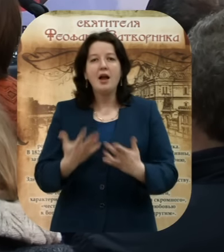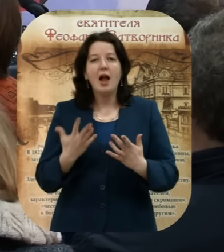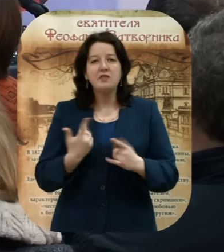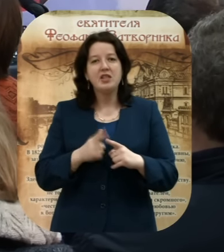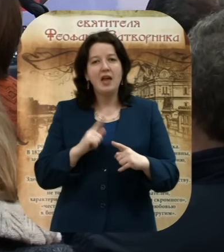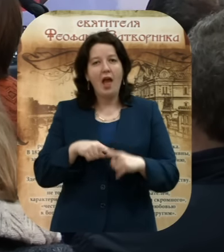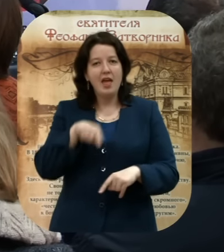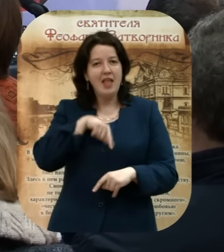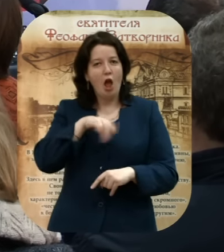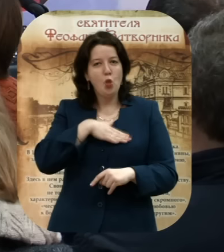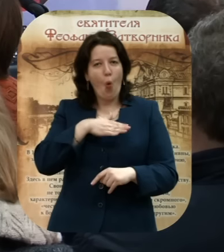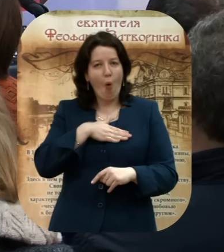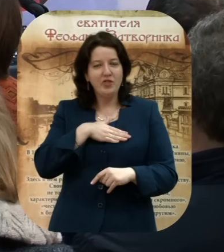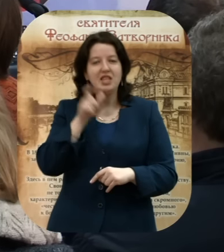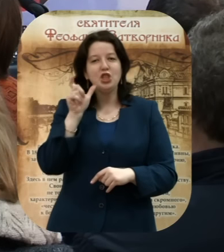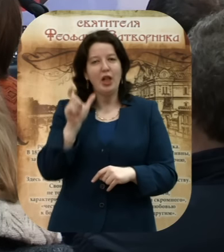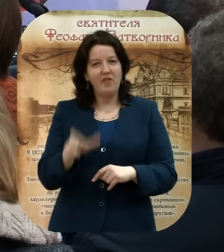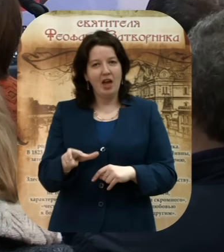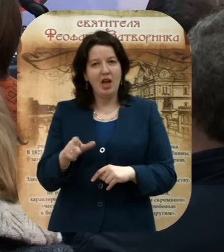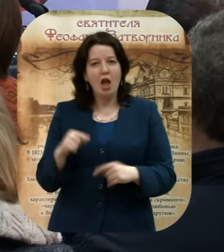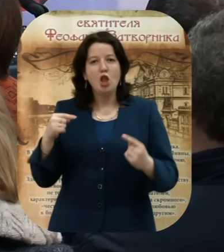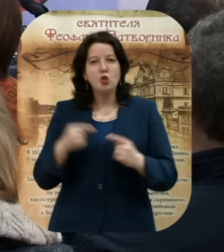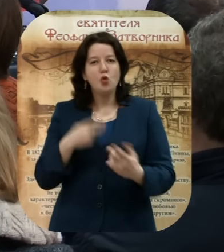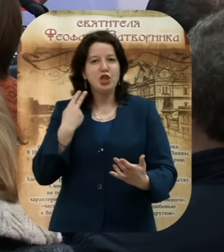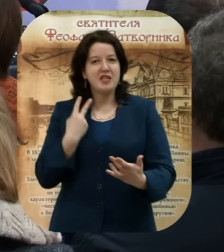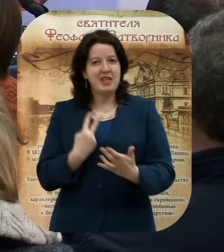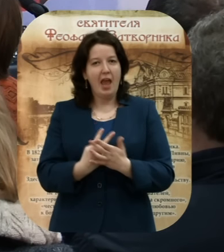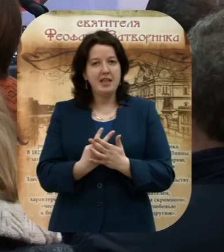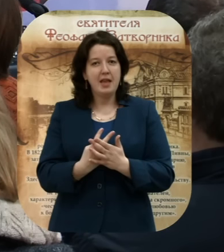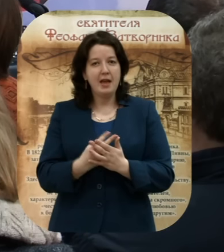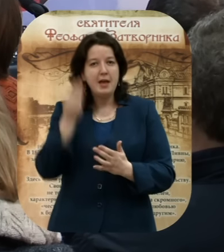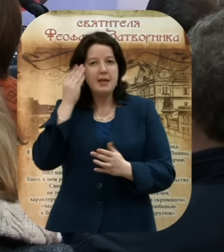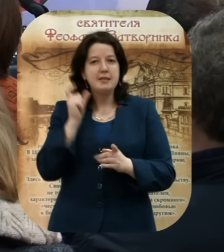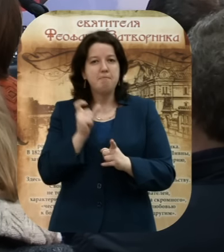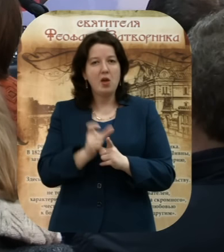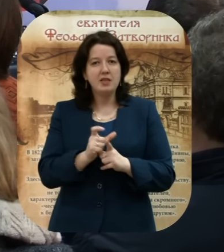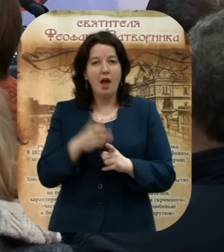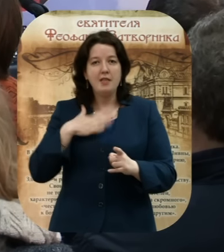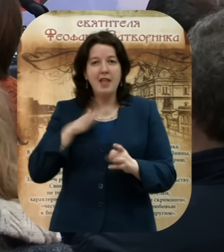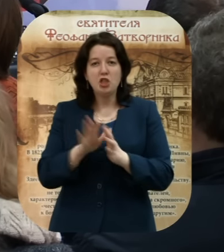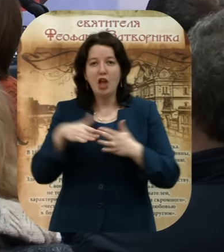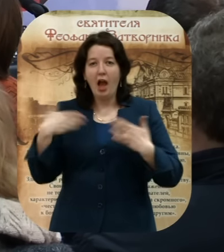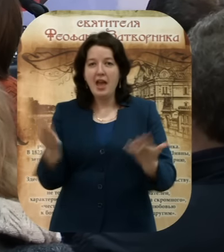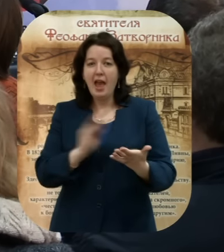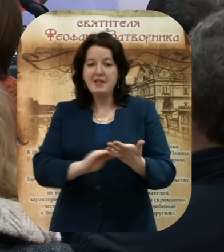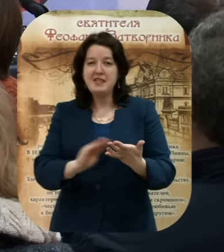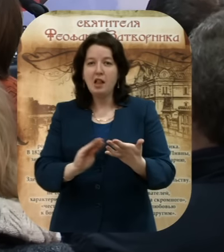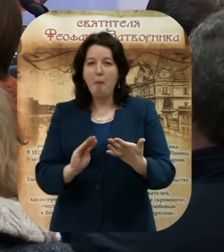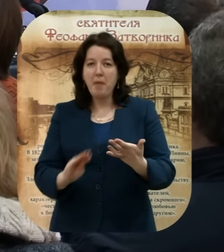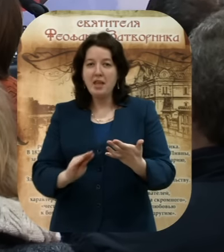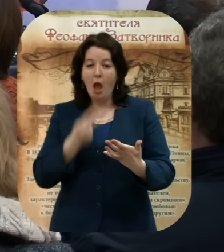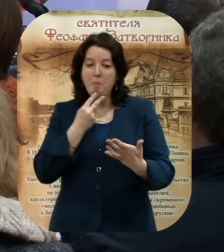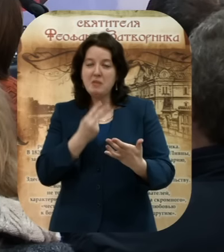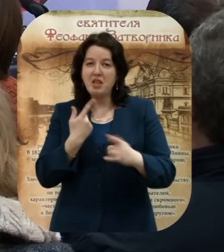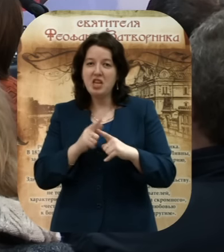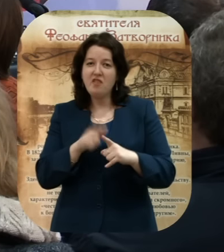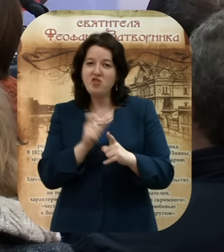этот духовный человек с точки зрения определений наших энциклопедий, посмотрите, в наших